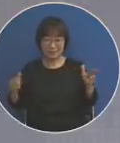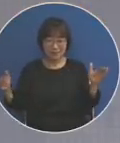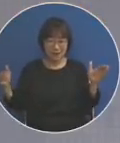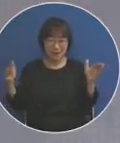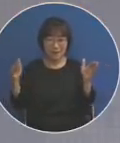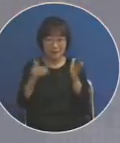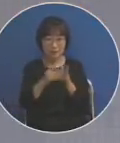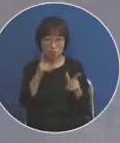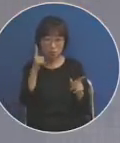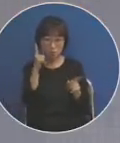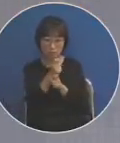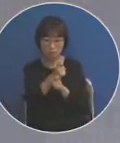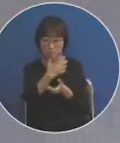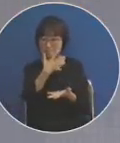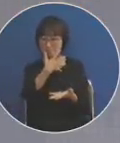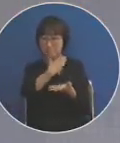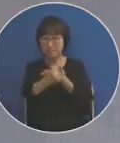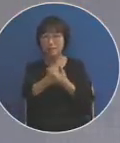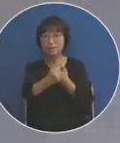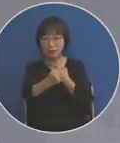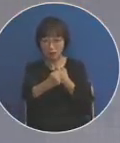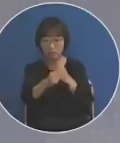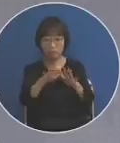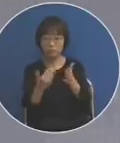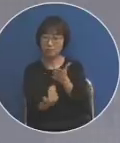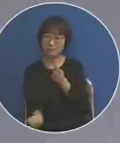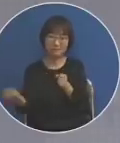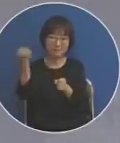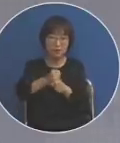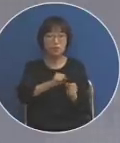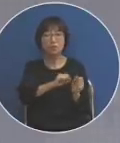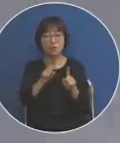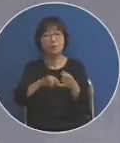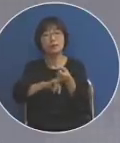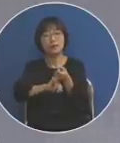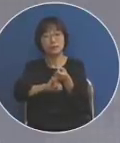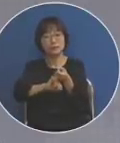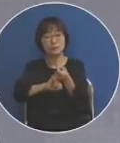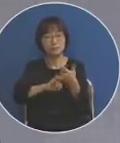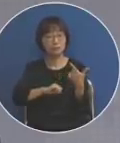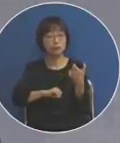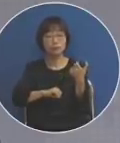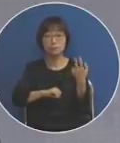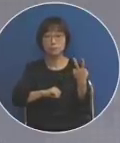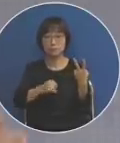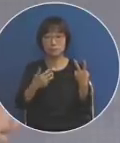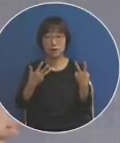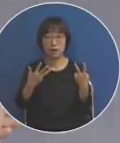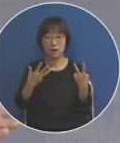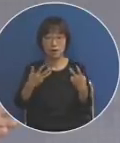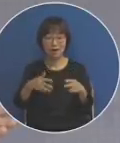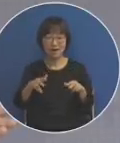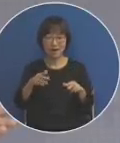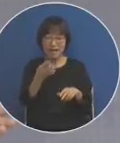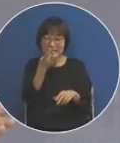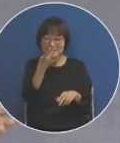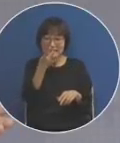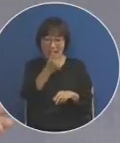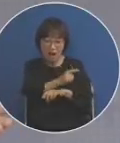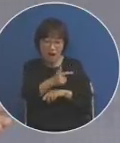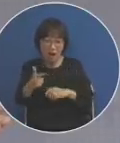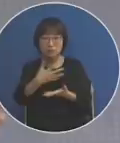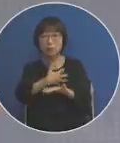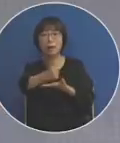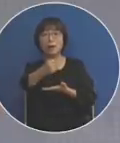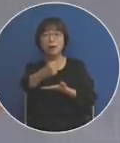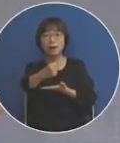거 회복시킬 것이다. I will not again give your grain to be food for your enemies. 그게 8절이에요. That is verse 8. 곡식 다 뺏겼단 말이에요. Why? Because they had lost